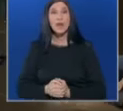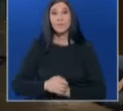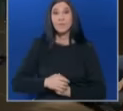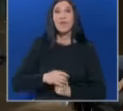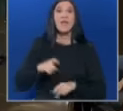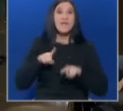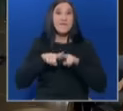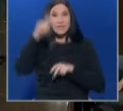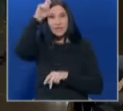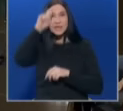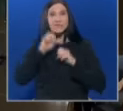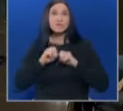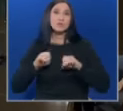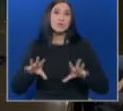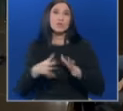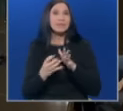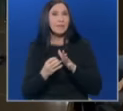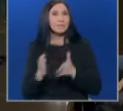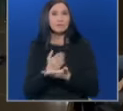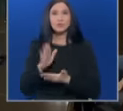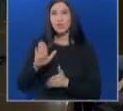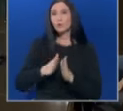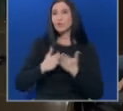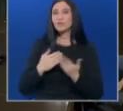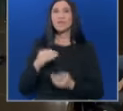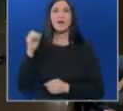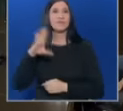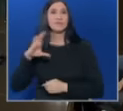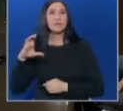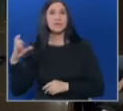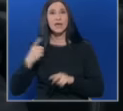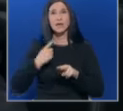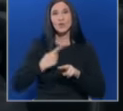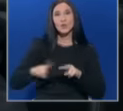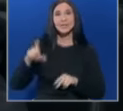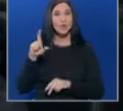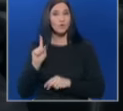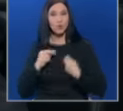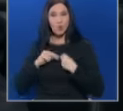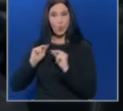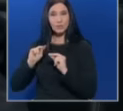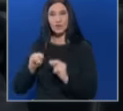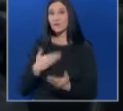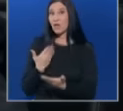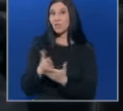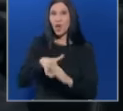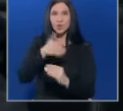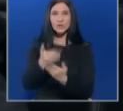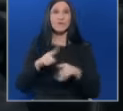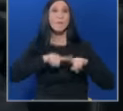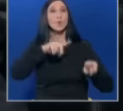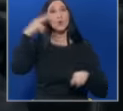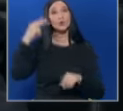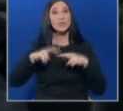Гешев разпространи запис между него и члена на Висшия съдебен съвет Йордан Стоев, който го убеждава да подаде оставка. Прокуратурата